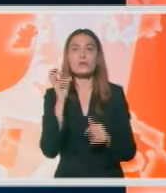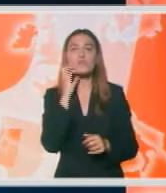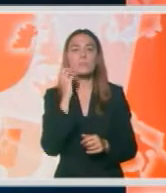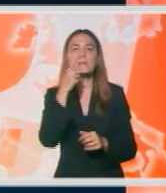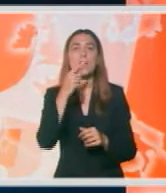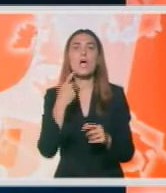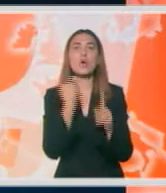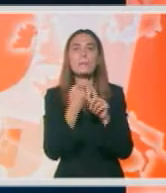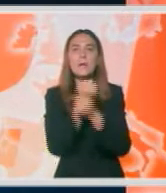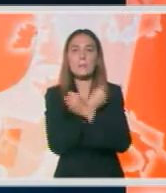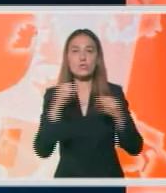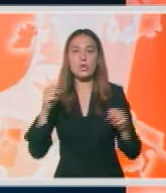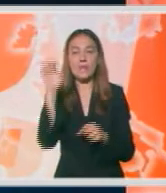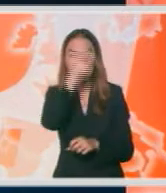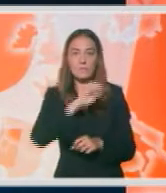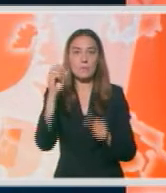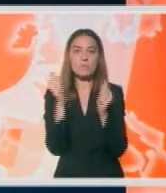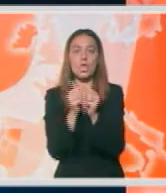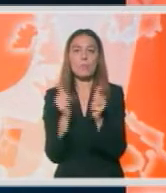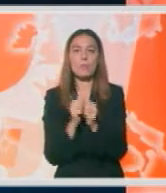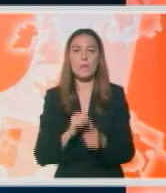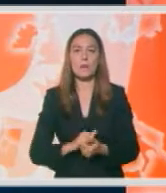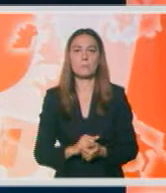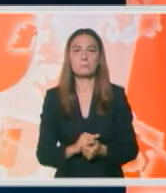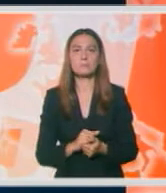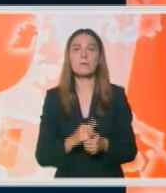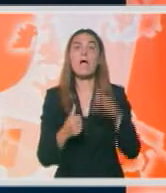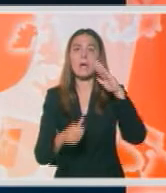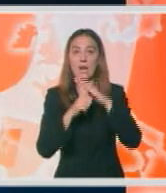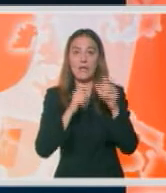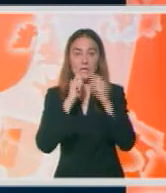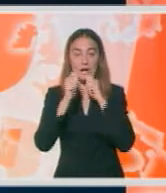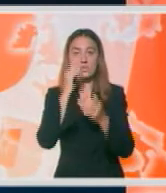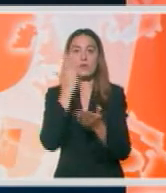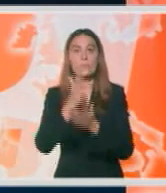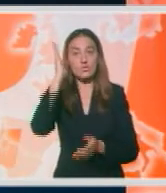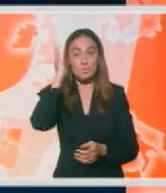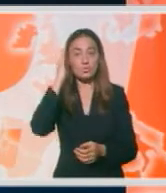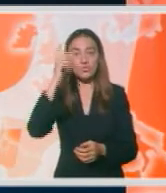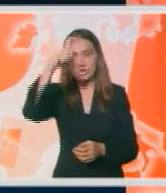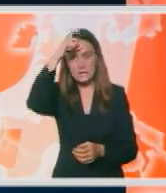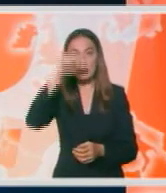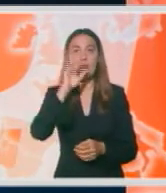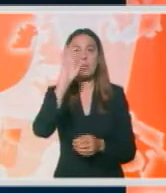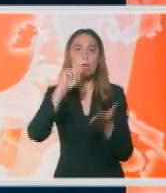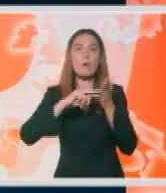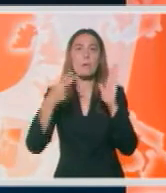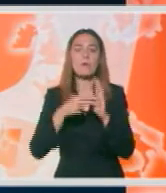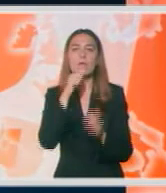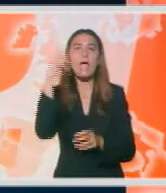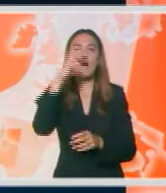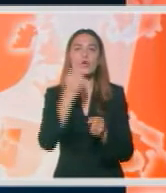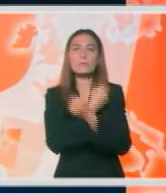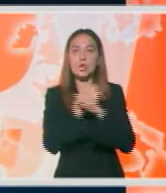sa komisarom za proširenje Evropske unije Štefanom Filom. Glavna tema razgovora biće budućnost Srbije i njenog političkog i